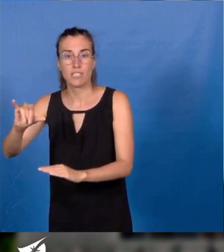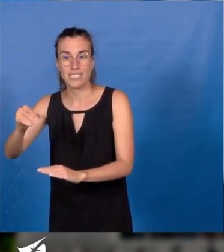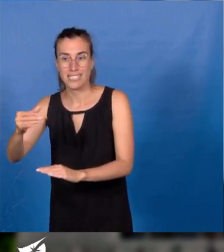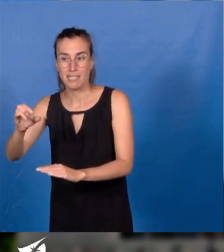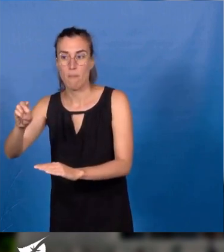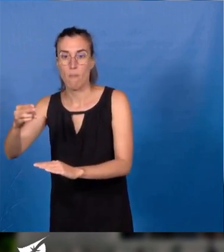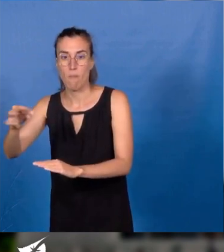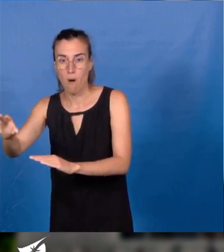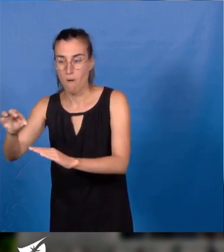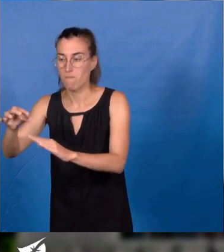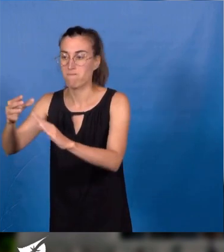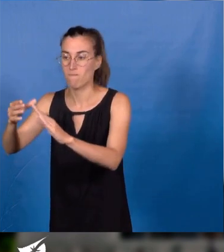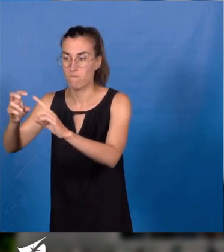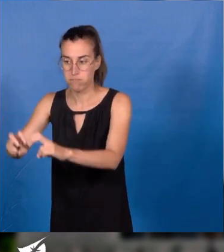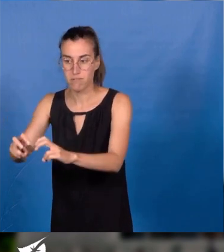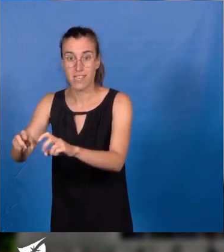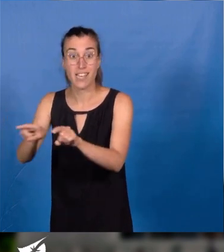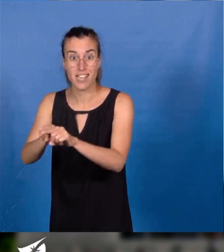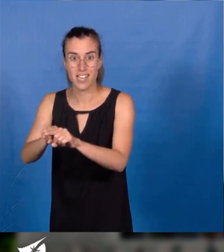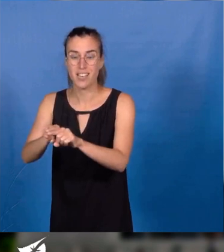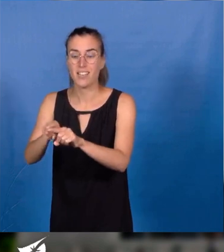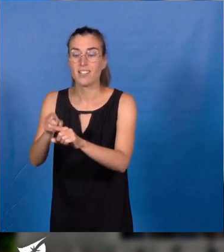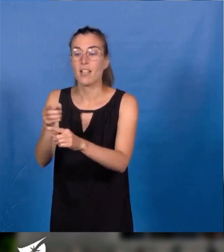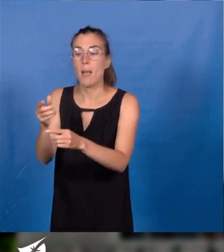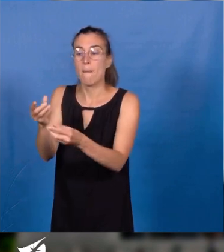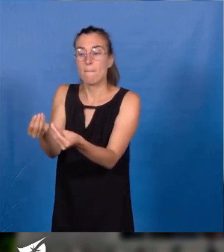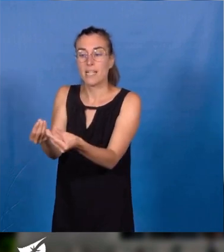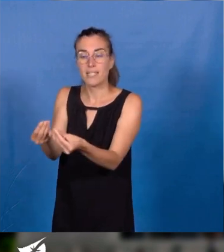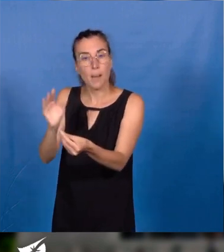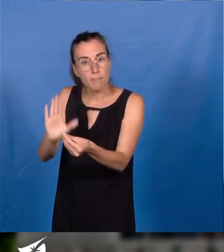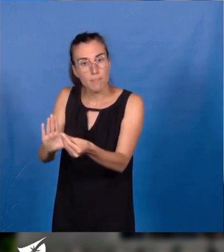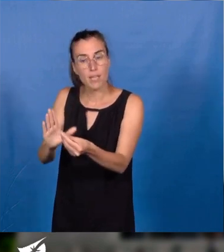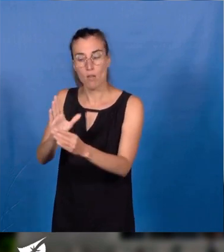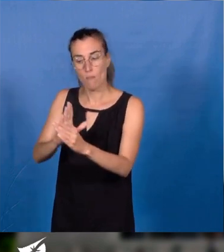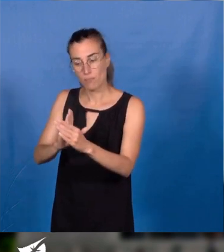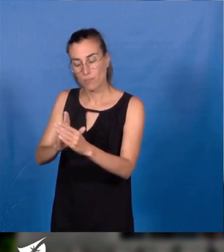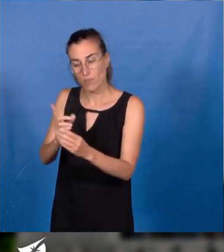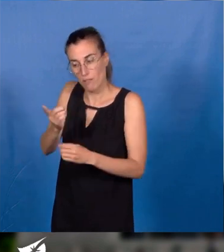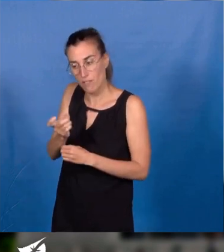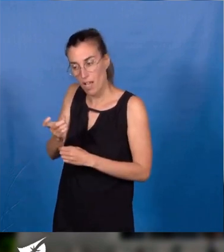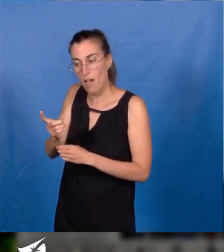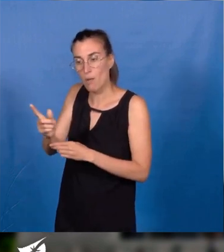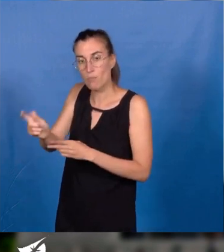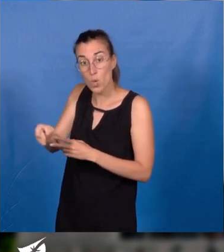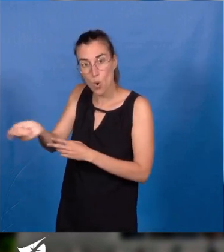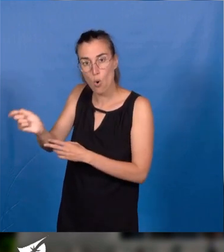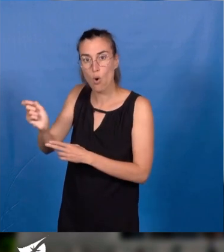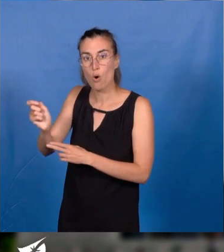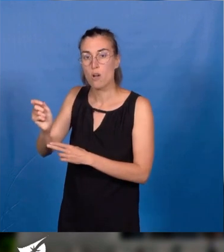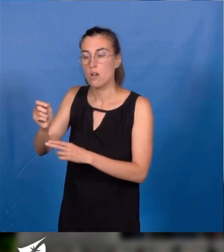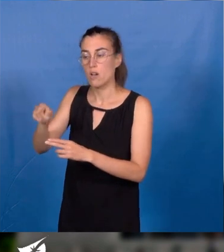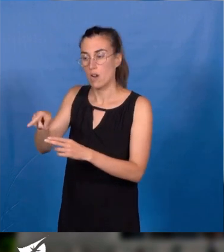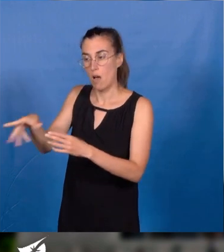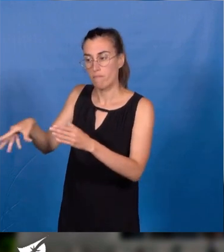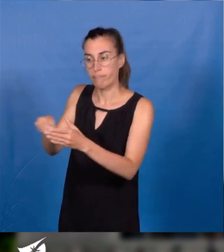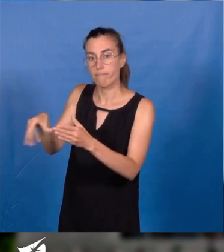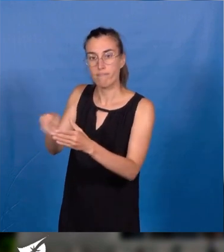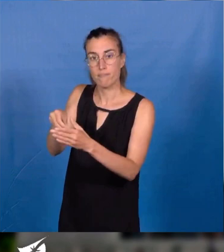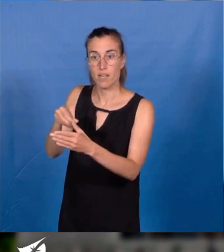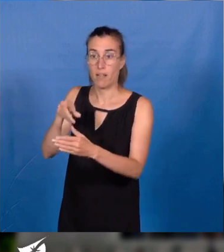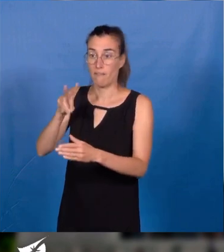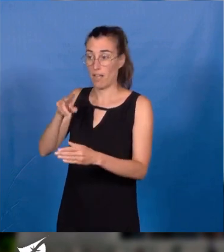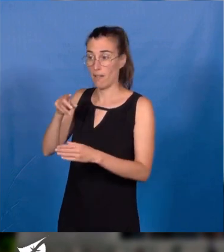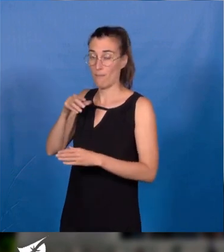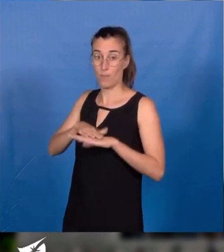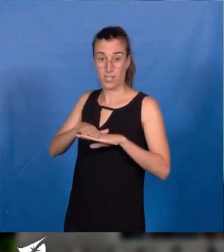matériaux biosourcés. C'est cette politique que tu évoquais, Pascal, auquel nous sommes extrêmement